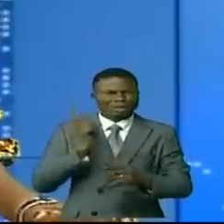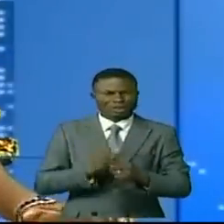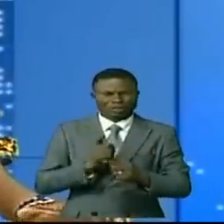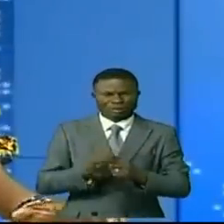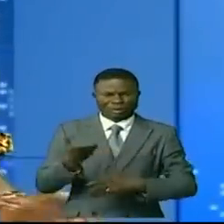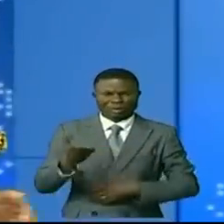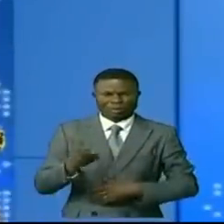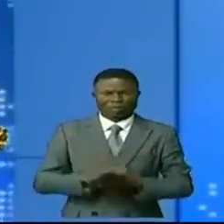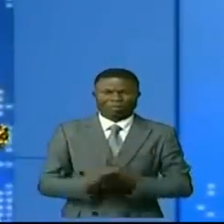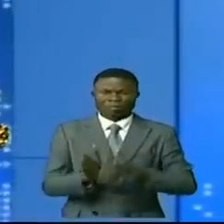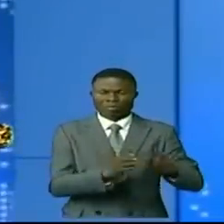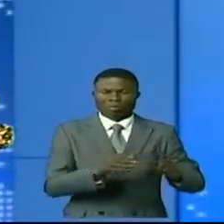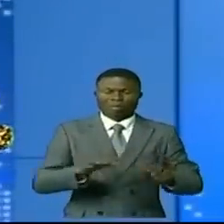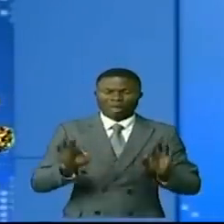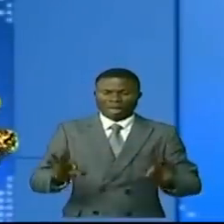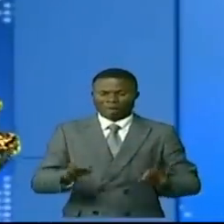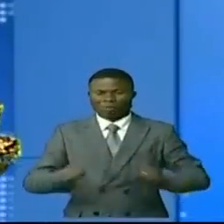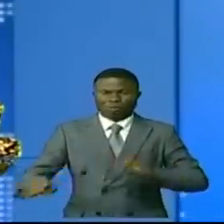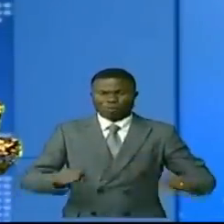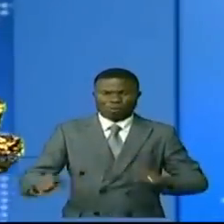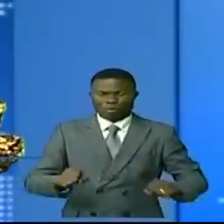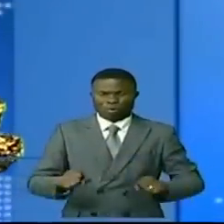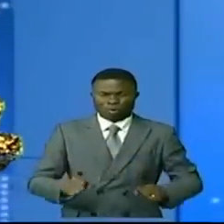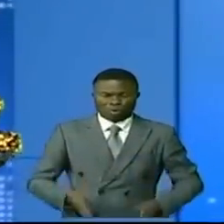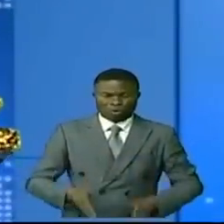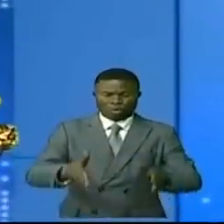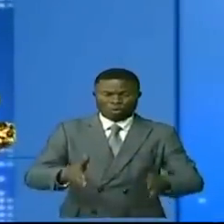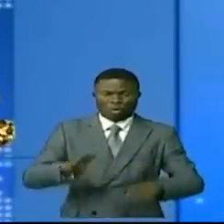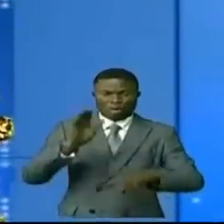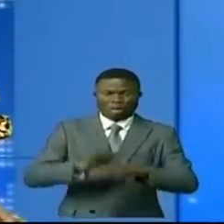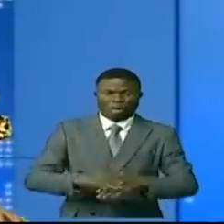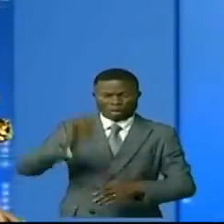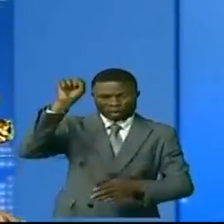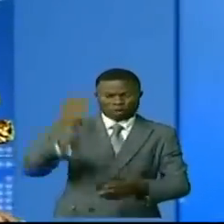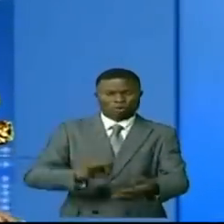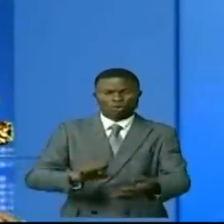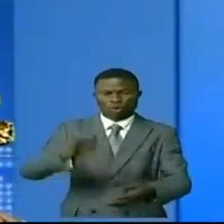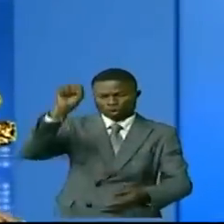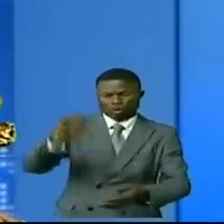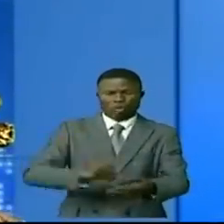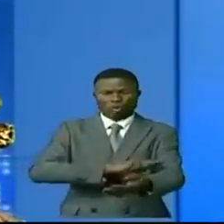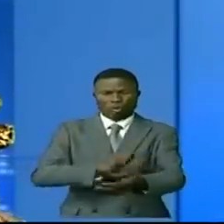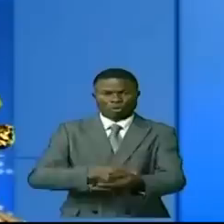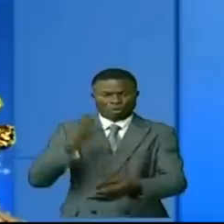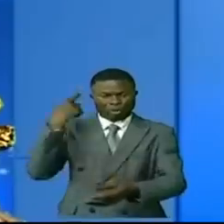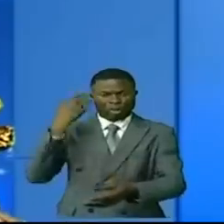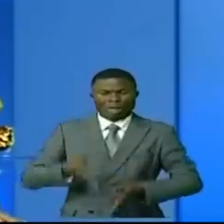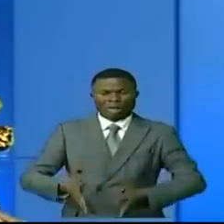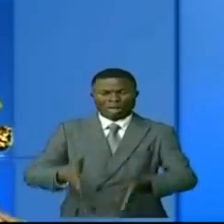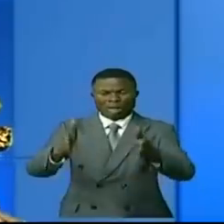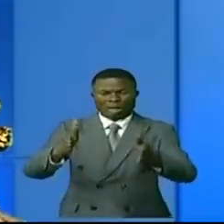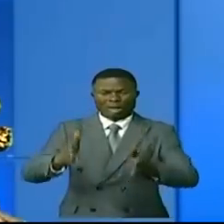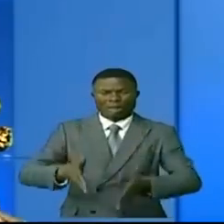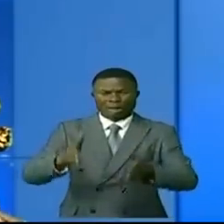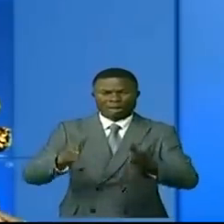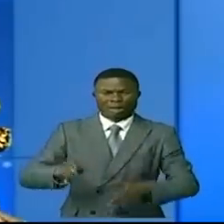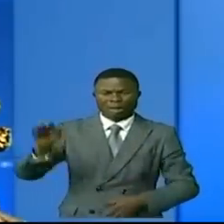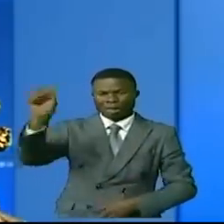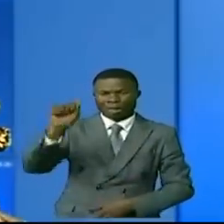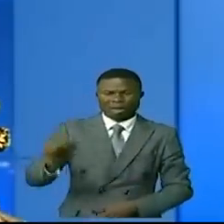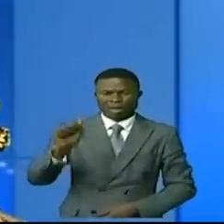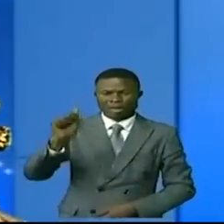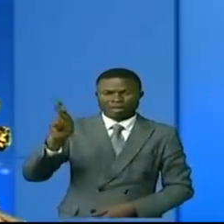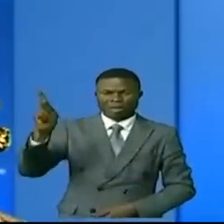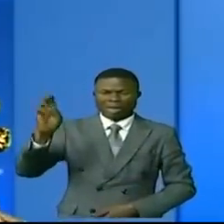Après le tremblement des terres, les éboulements qu'a connu le Sud Kivu dernièrement, les tronçons routiers